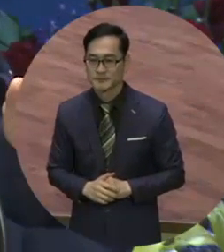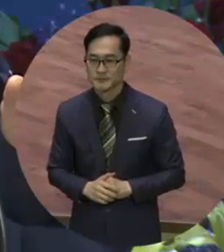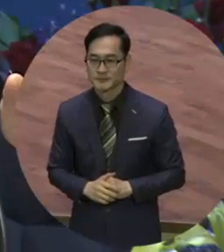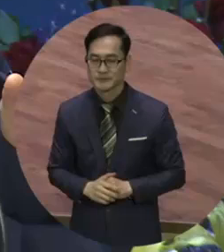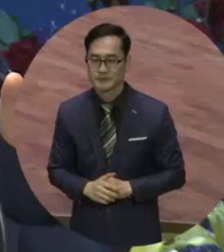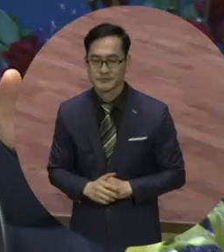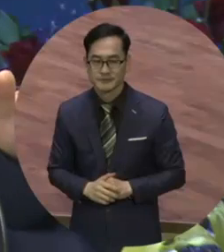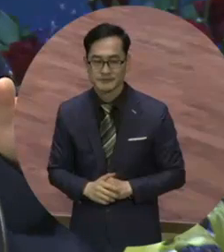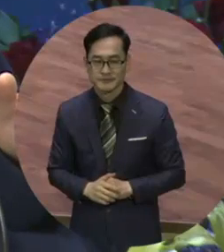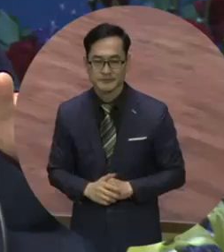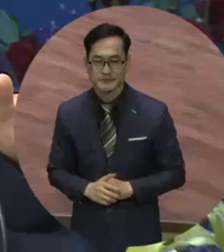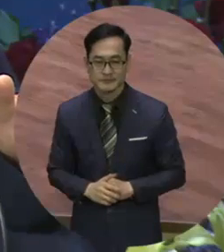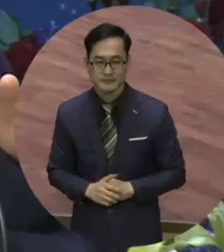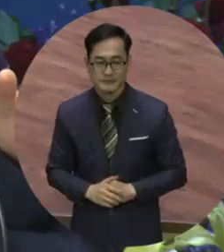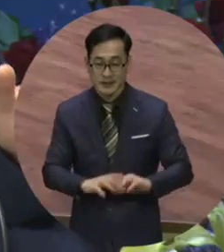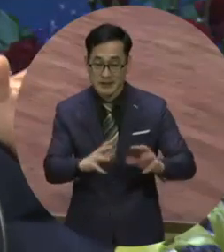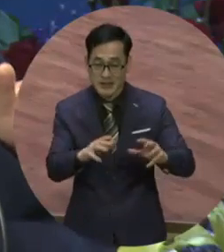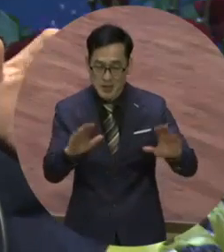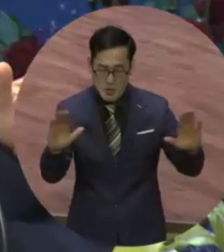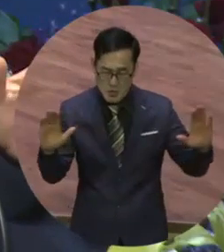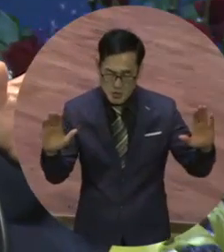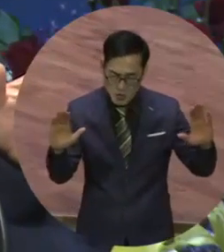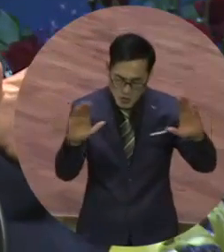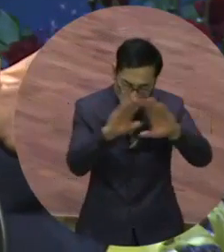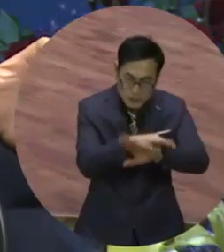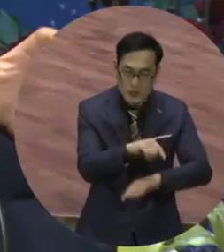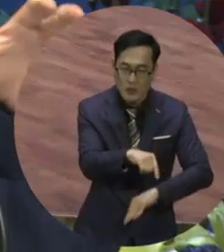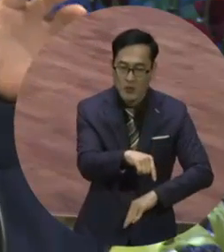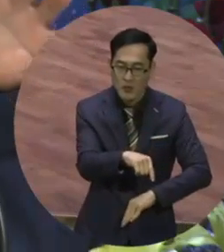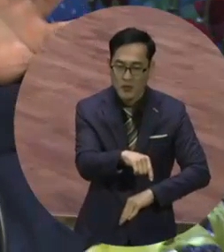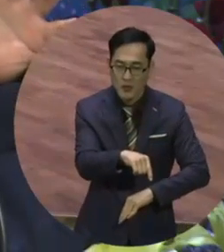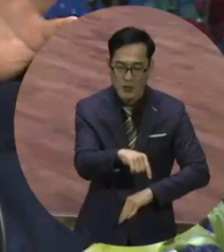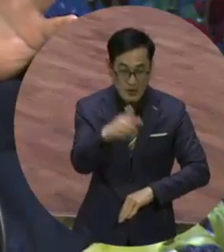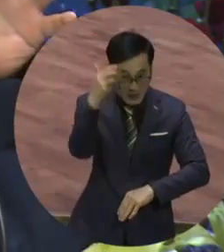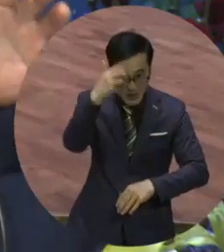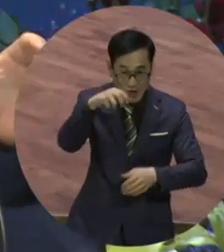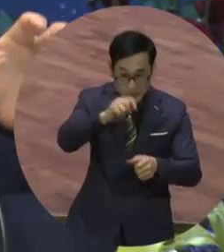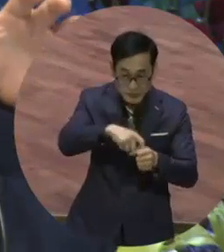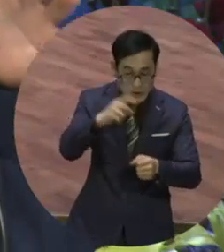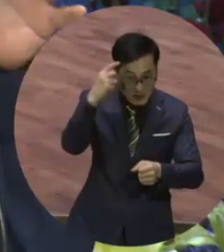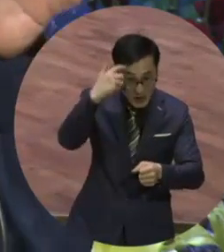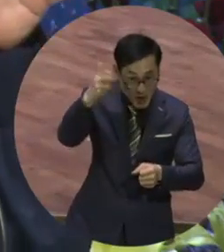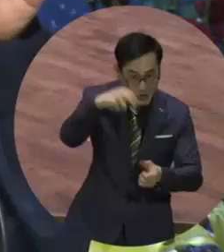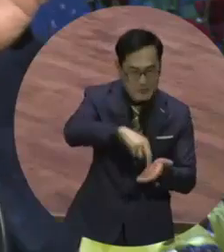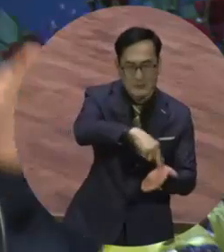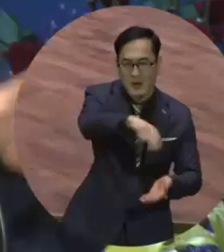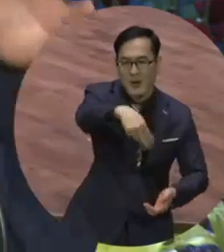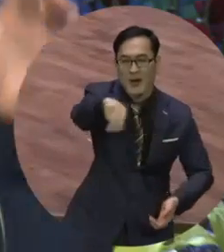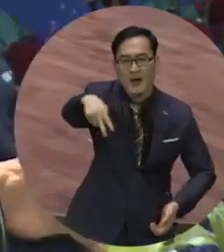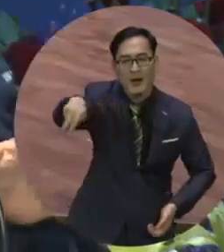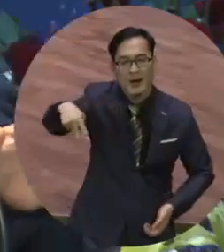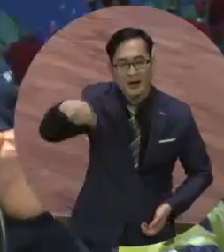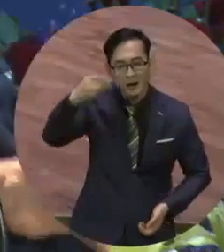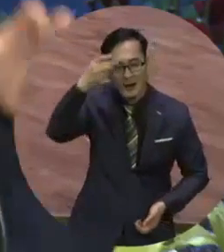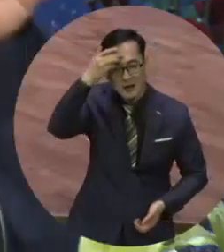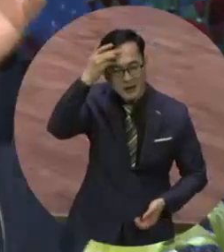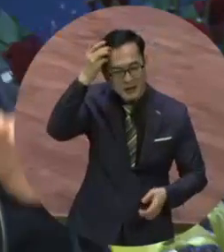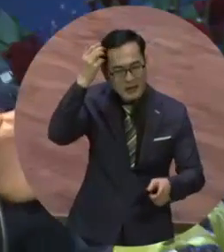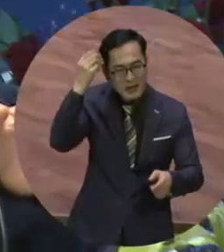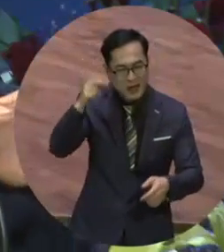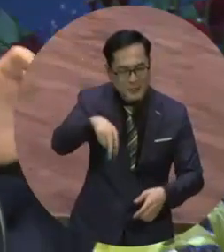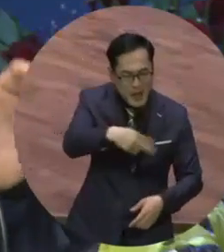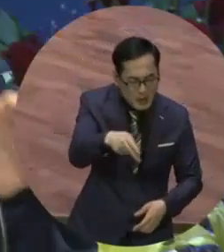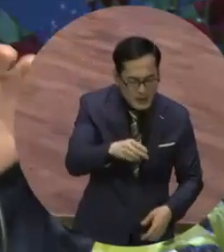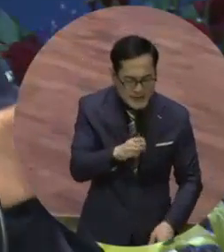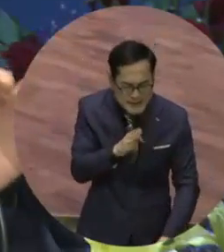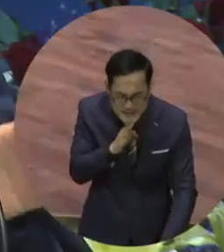어두워져 있는 이 세상. 캄캄한 이 세상, 영적으로 방황하고 있는 뭐가 멸망인지 뭐가